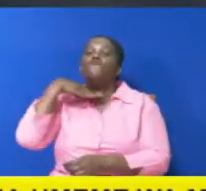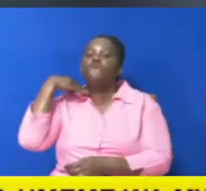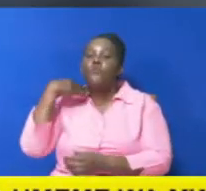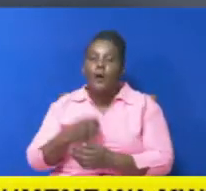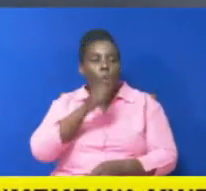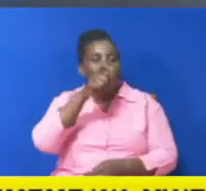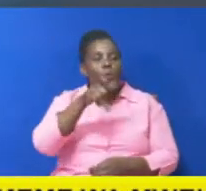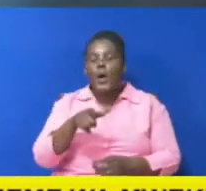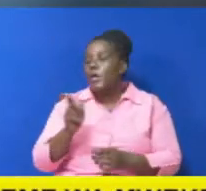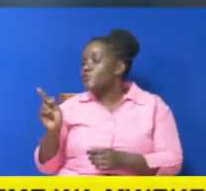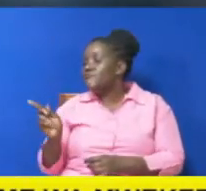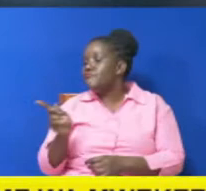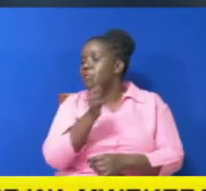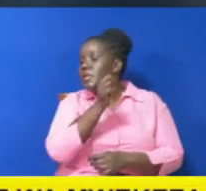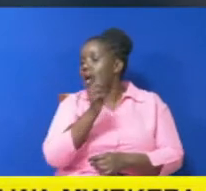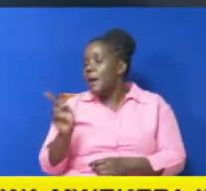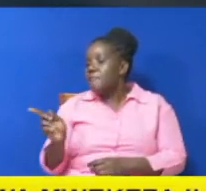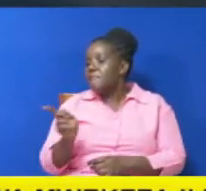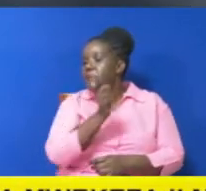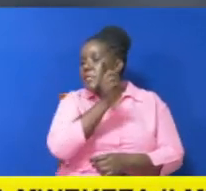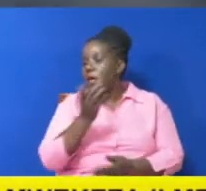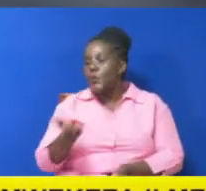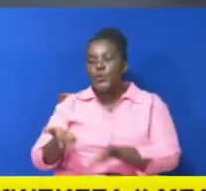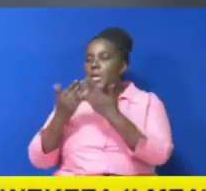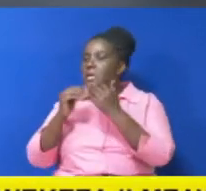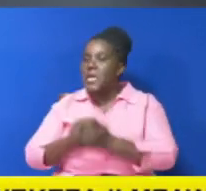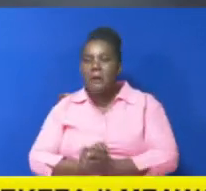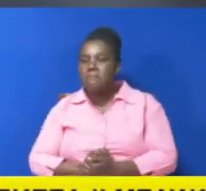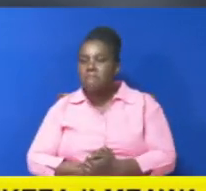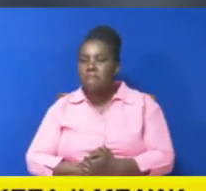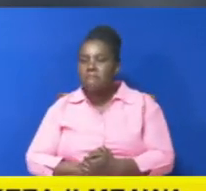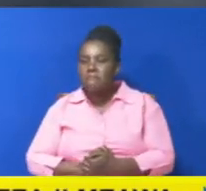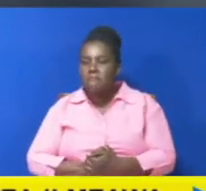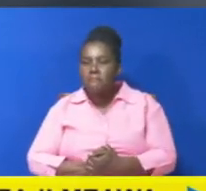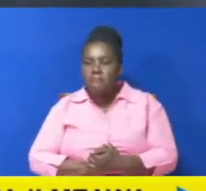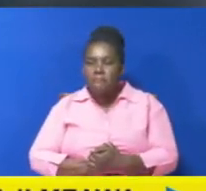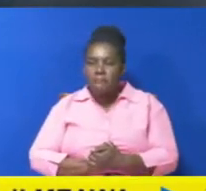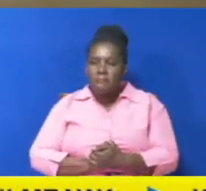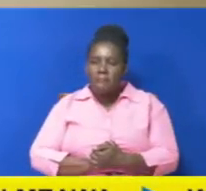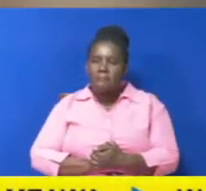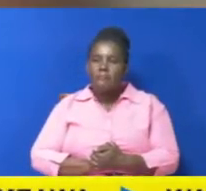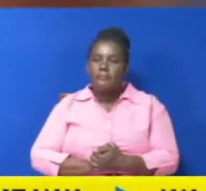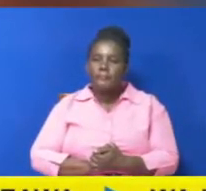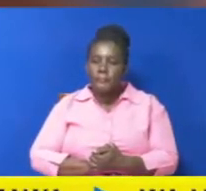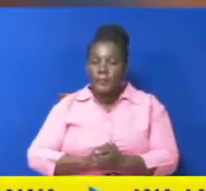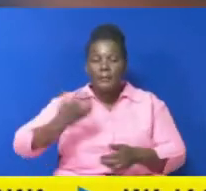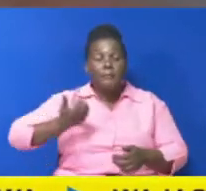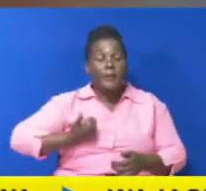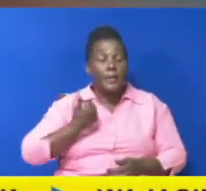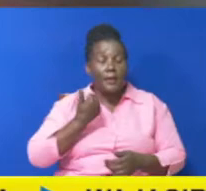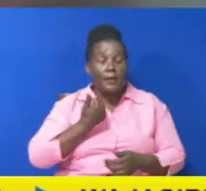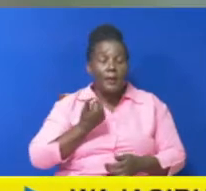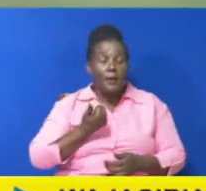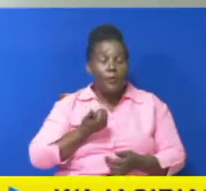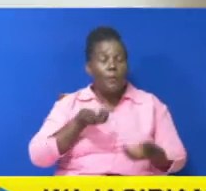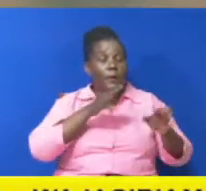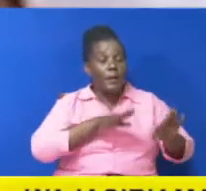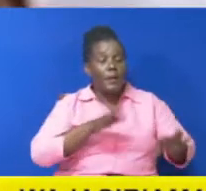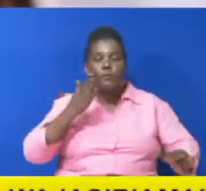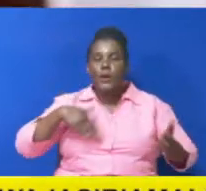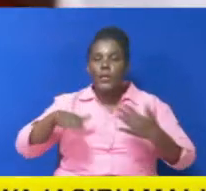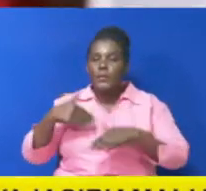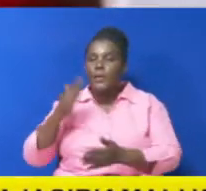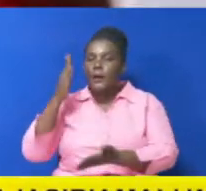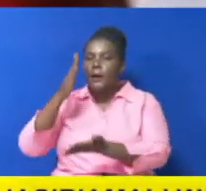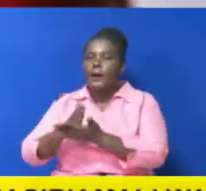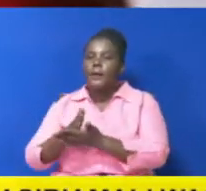hawakuamua ugomvi wao na badala yake walipiga simu polisi. Mtu marehemu ambaye ni mwanachama wa jumuiya ya Nigeria waishio nchini Italia anataka haki itendeke